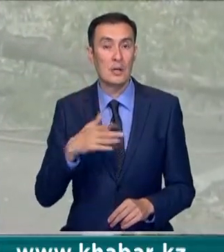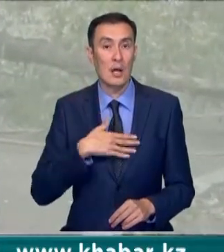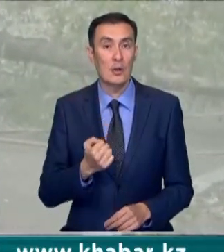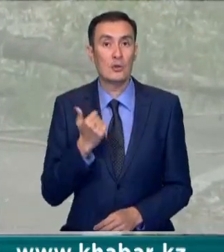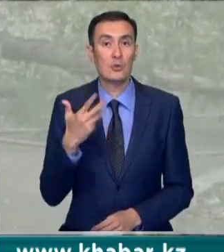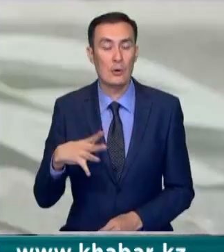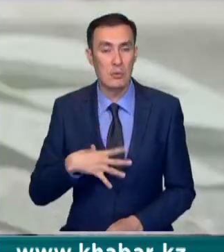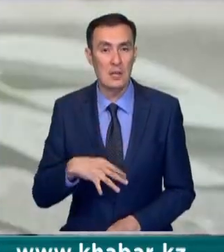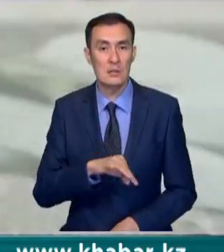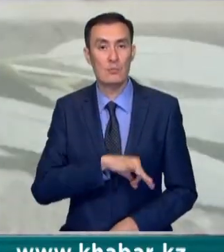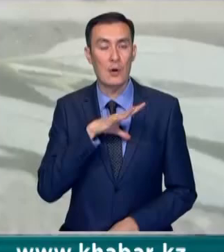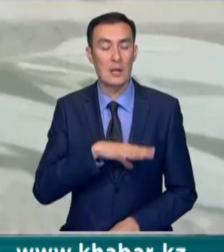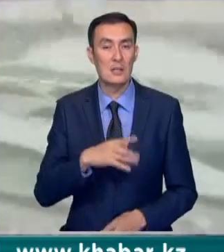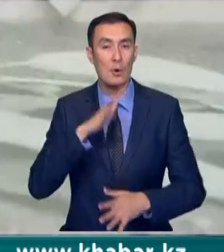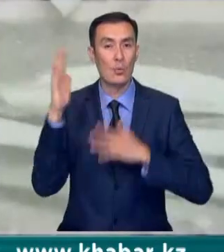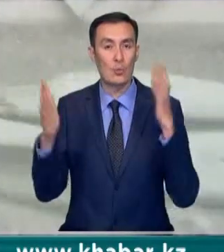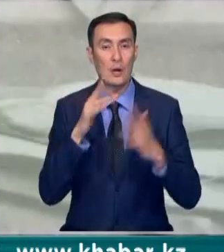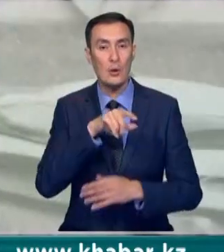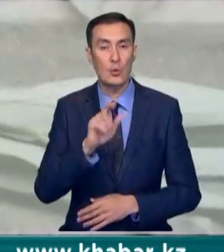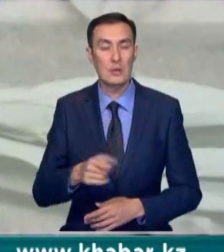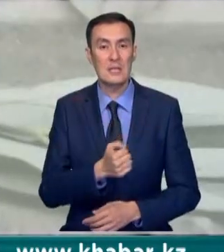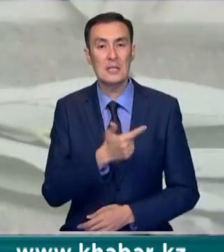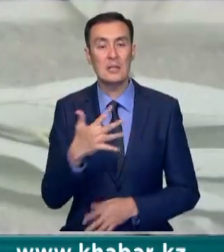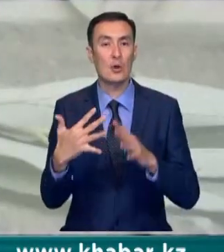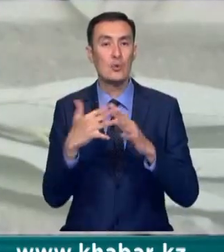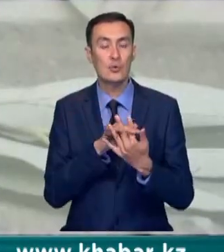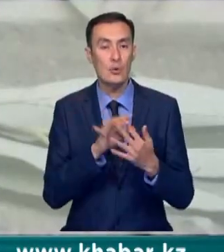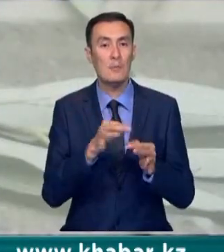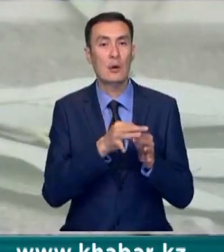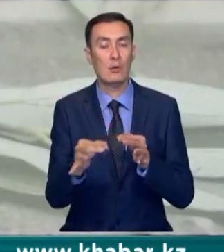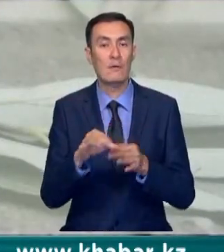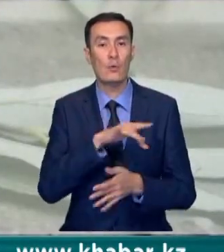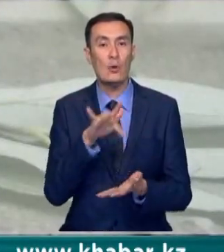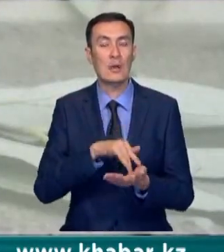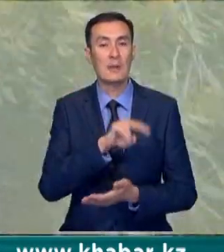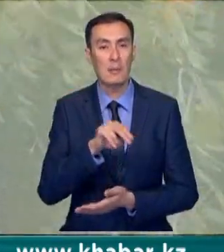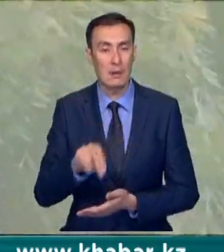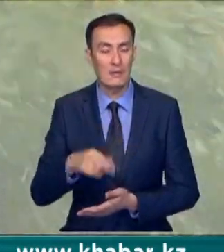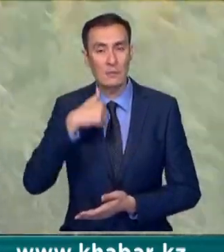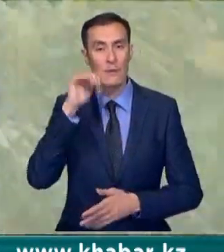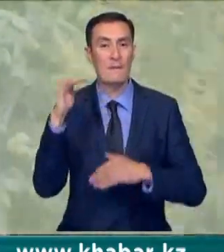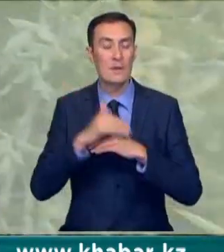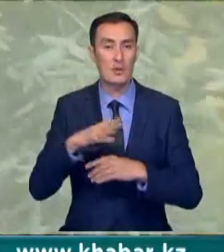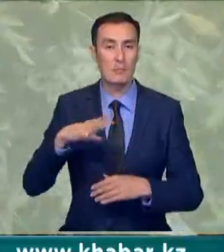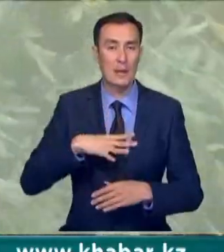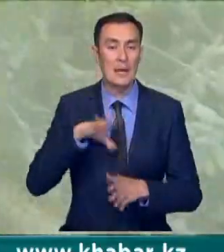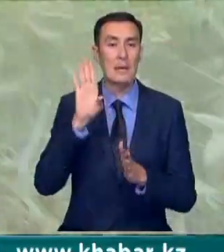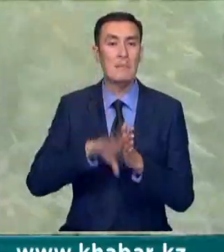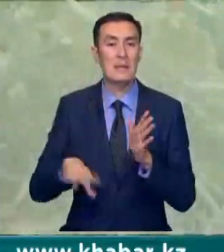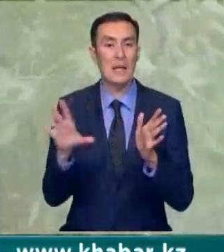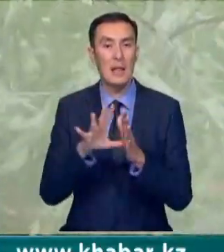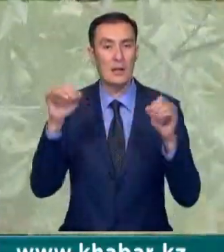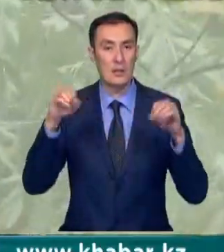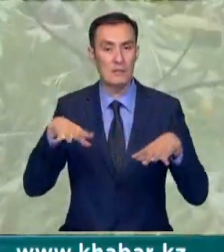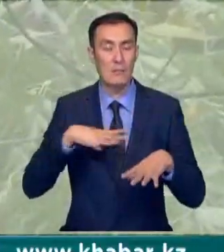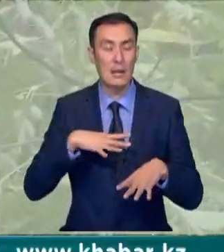настолько испугалась. Из-за урагана жители сразу нескольких сел и микрорайонов Петропавловска накануне вечером остались без света. Сейчас